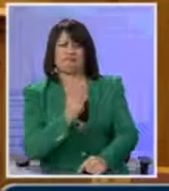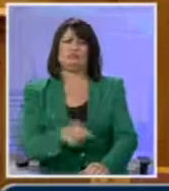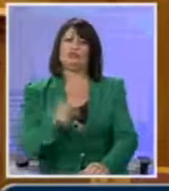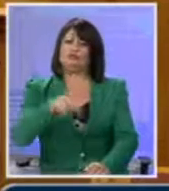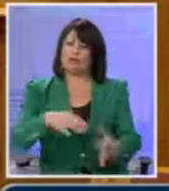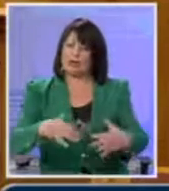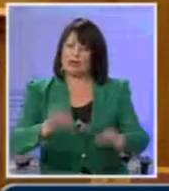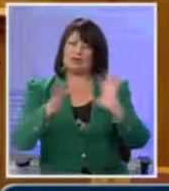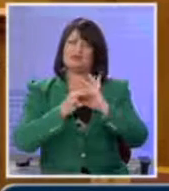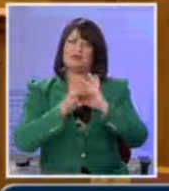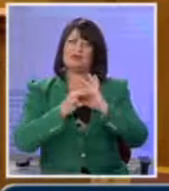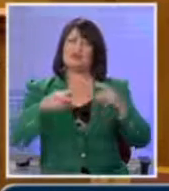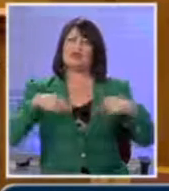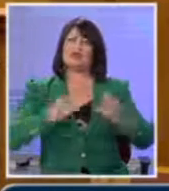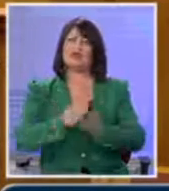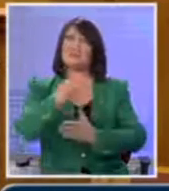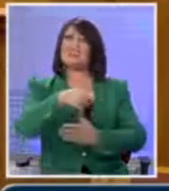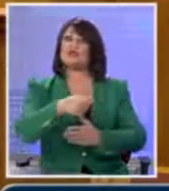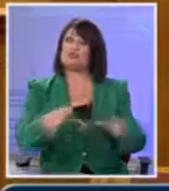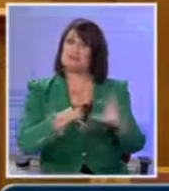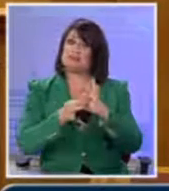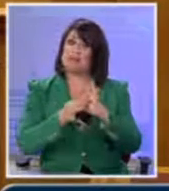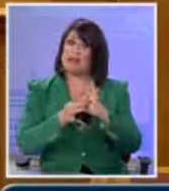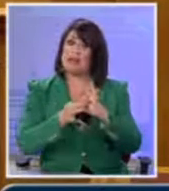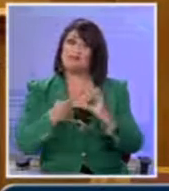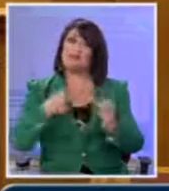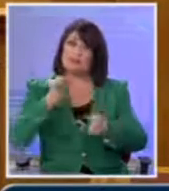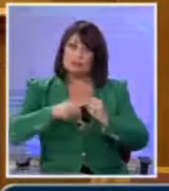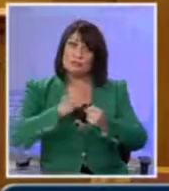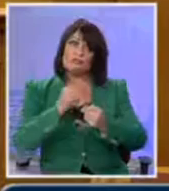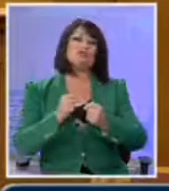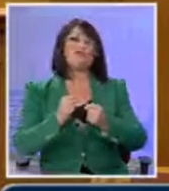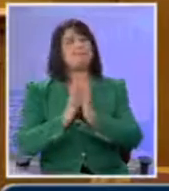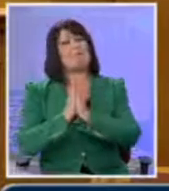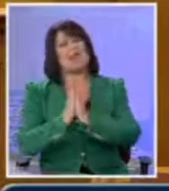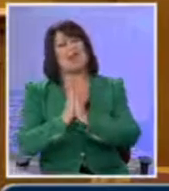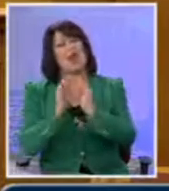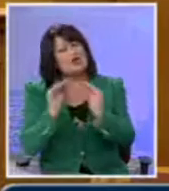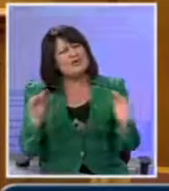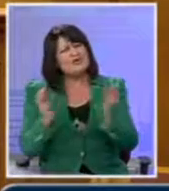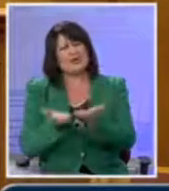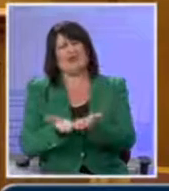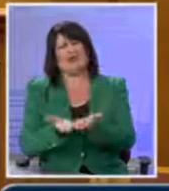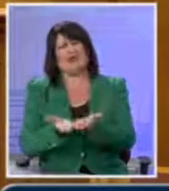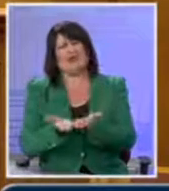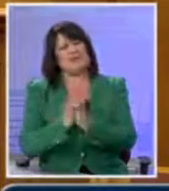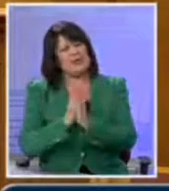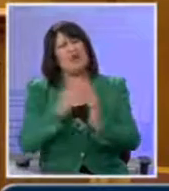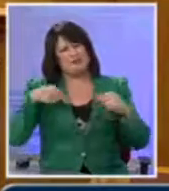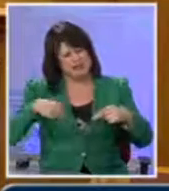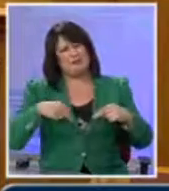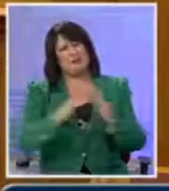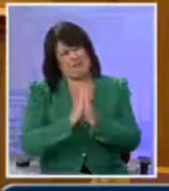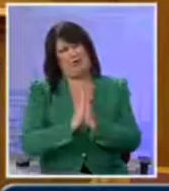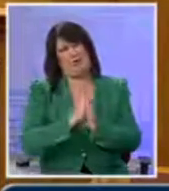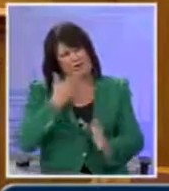Ξεκινάμε τη συνεργασία με τον Υπουργό Δικαιοσύνης και θα προσπαθήσουμε να κωδικοποιήσουμε... Κάντε ησυχία και κύριε Υπουργέ,